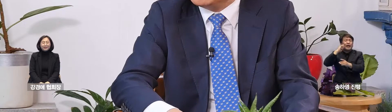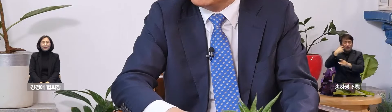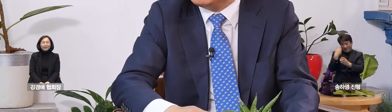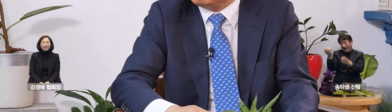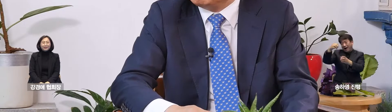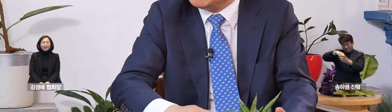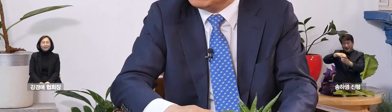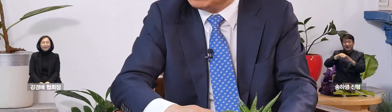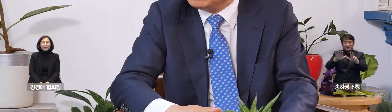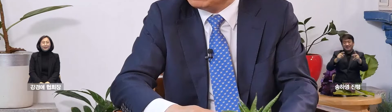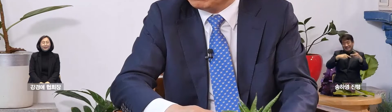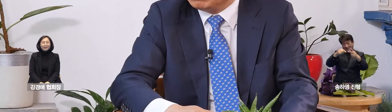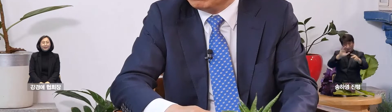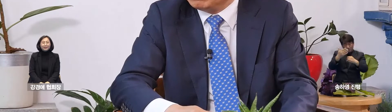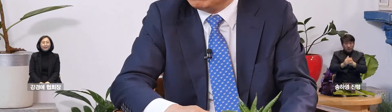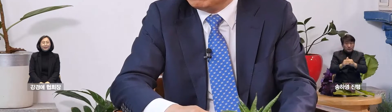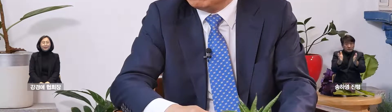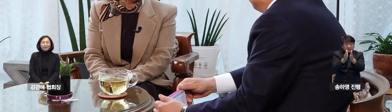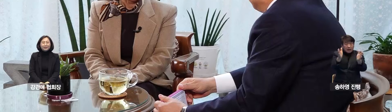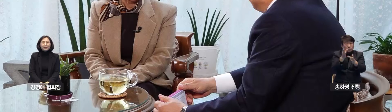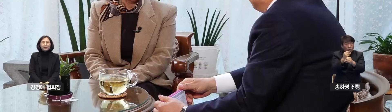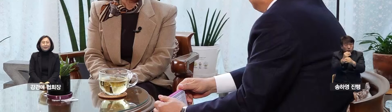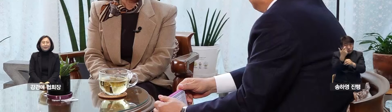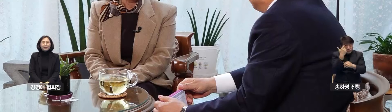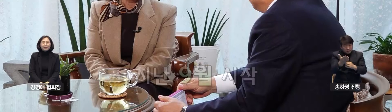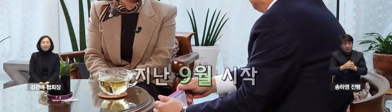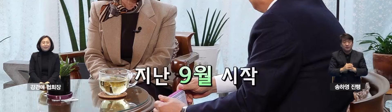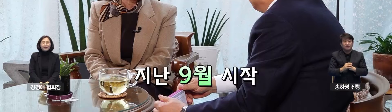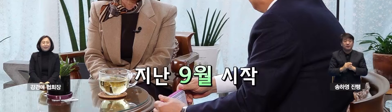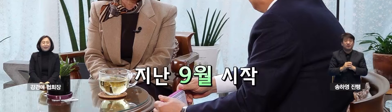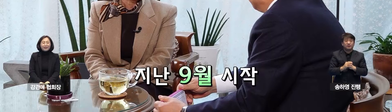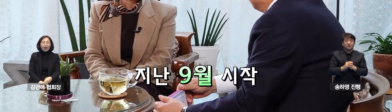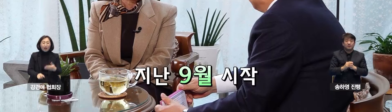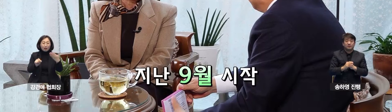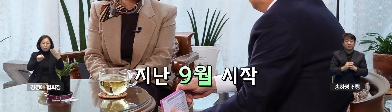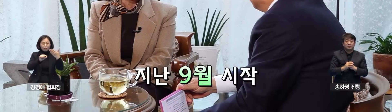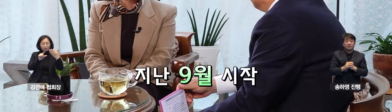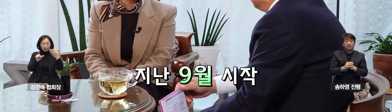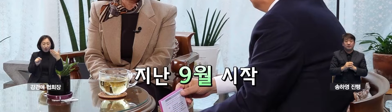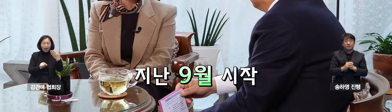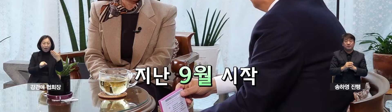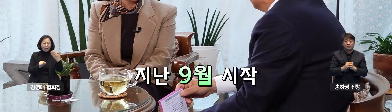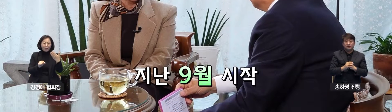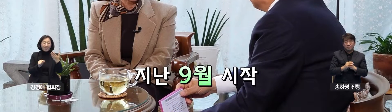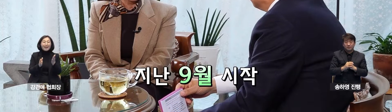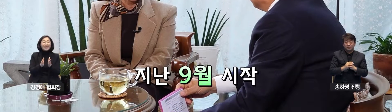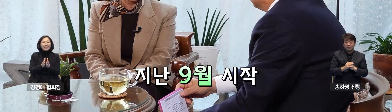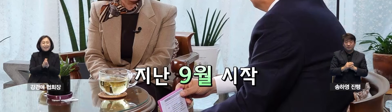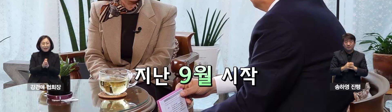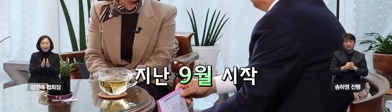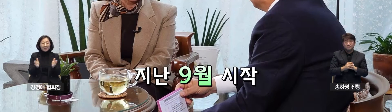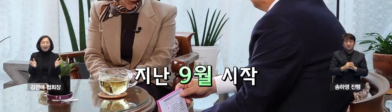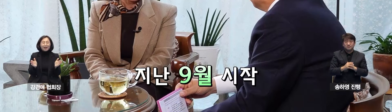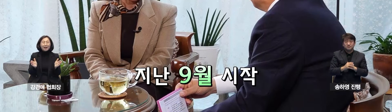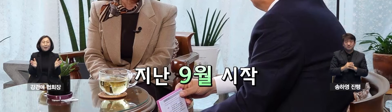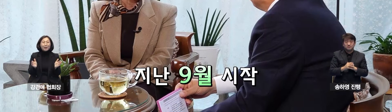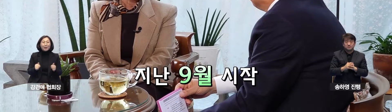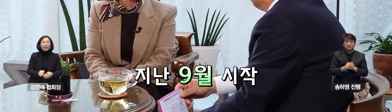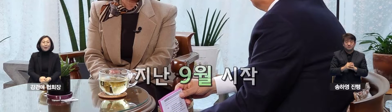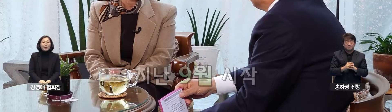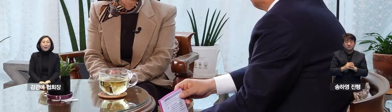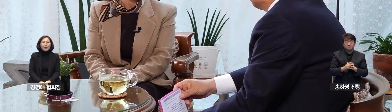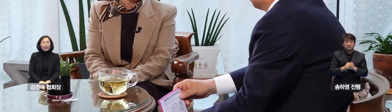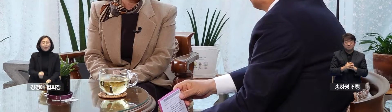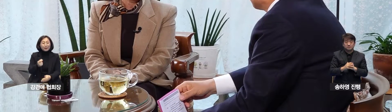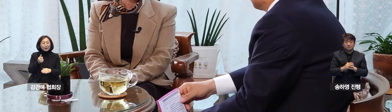이제 시작한 지 몇 달 되셨죠? 원래 9월에 시작이 되는 거였고요. 저희가